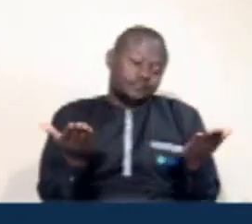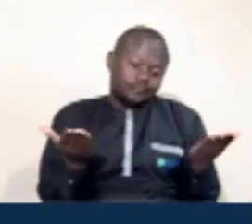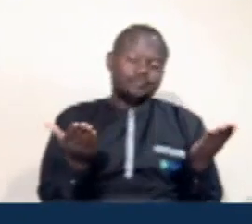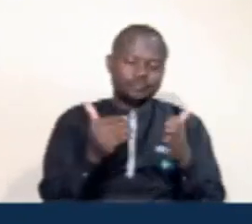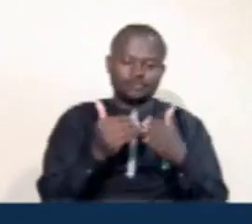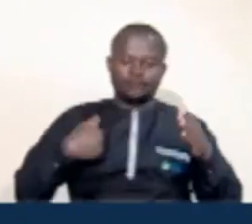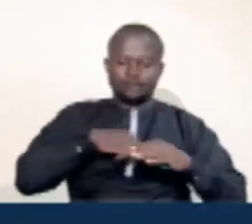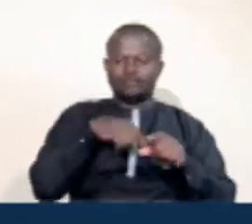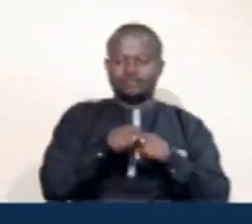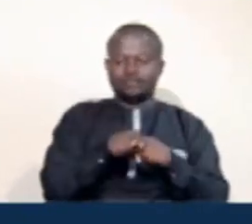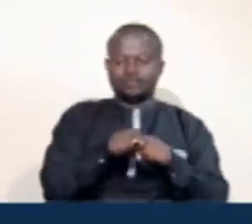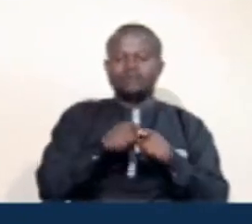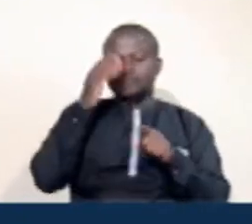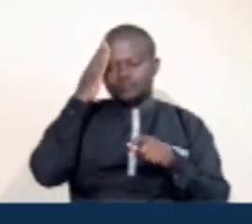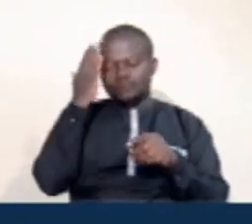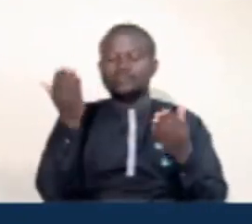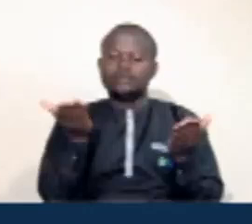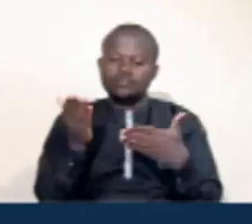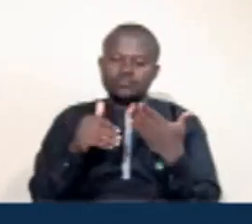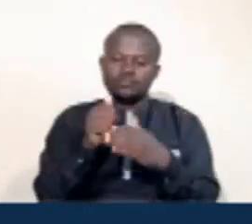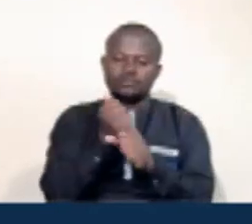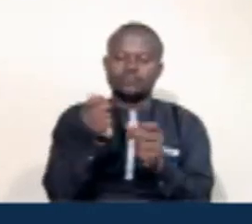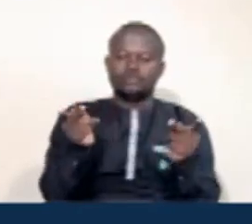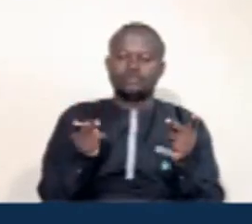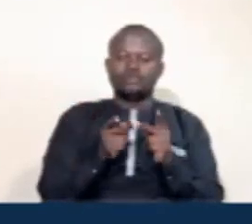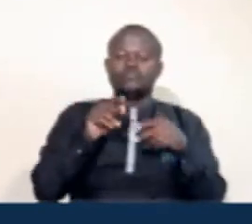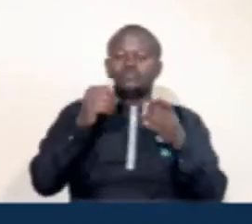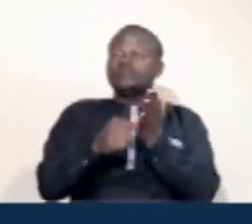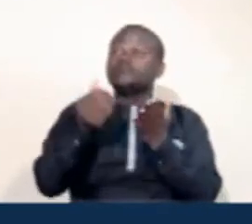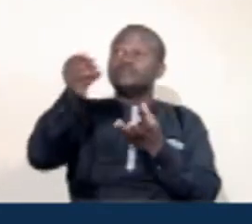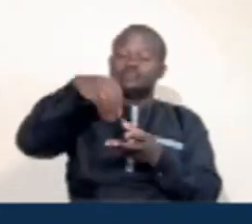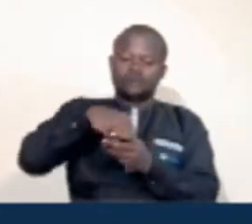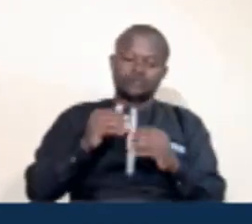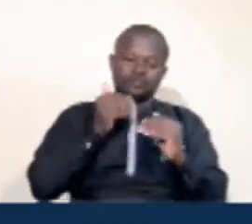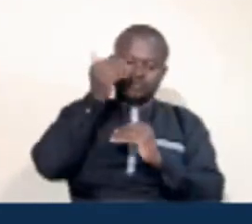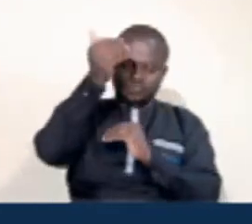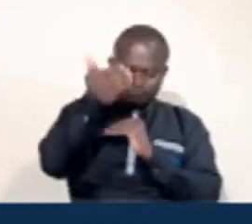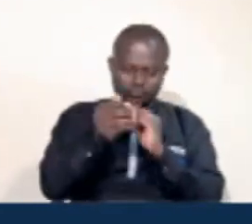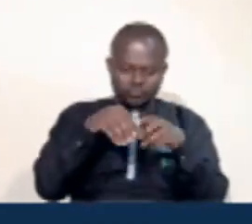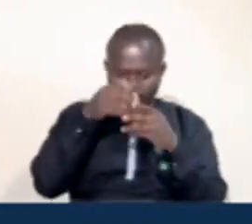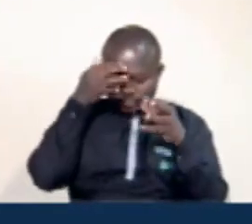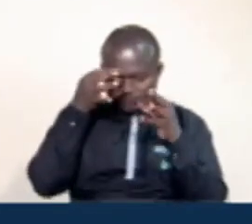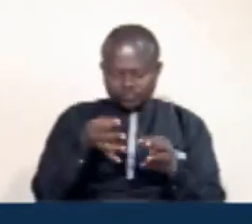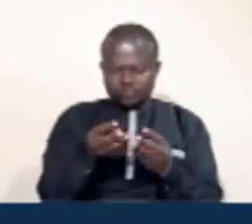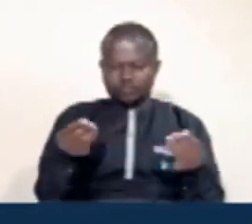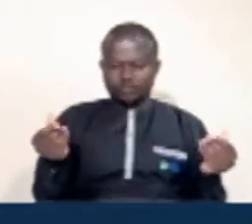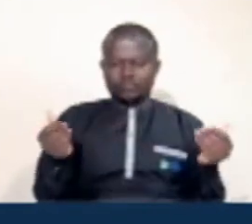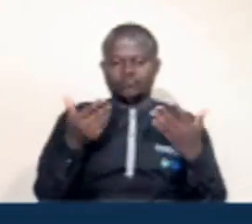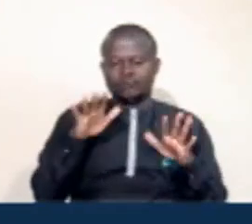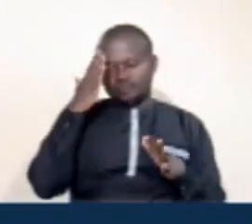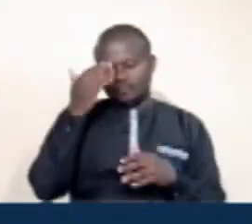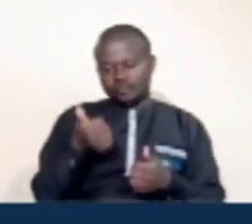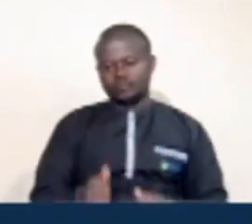tubanza natwe ubwacu kumenya aho turi aho dukorera ibibazo bihari bityo noneho ukaza kujya mu ngamba zo kubikemura wamaze kubimenya